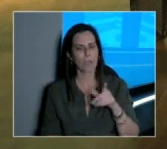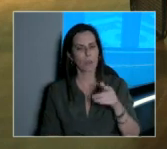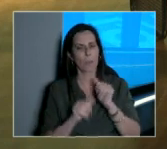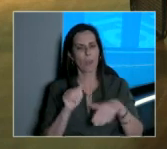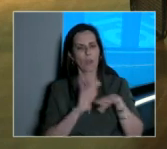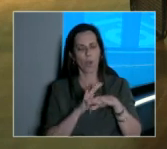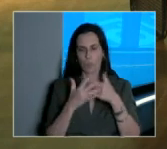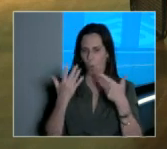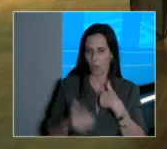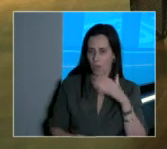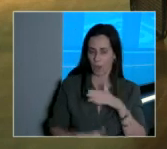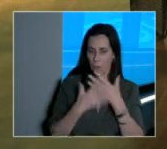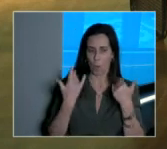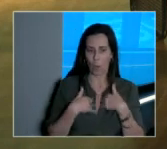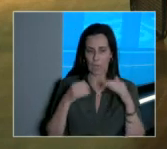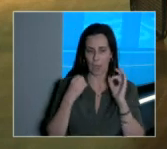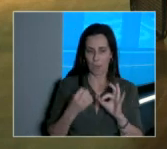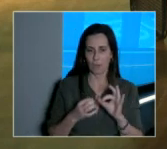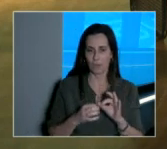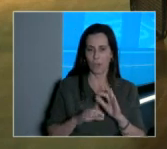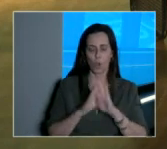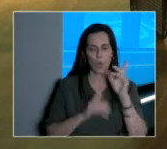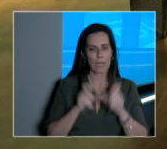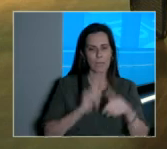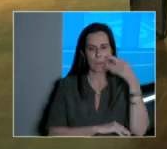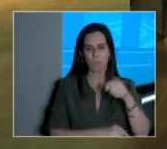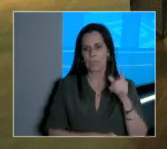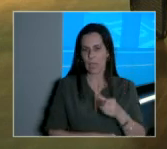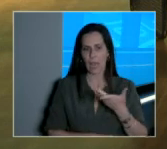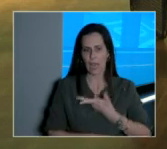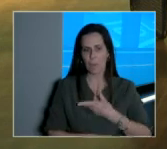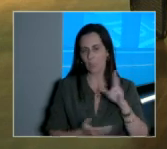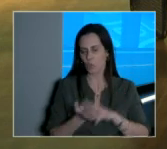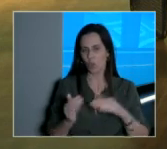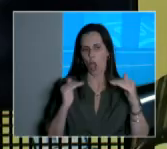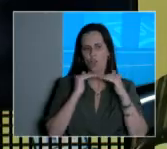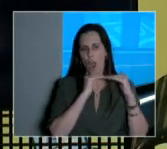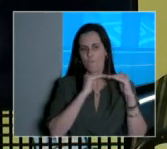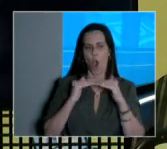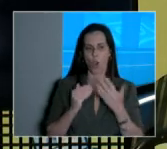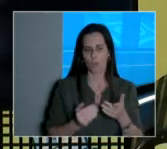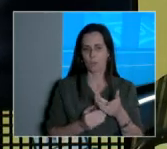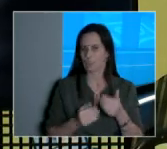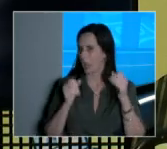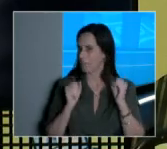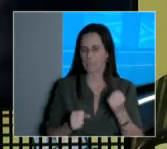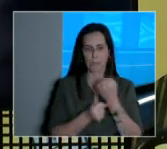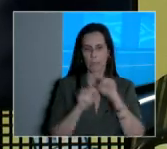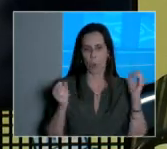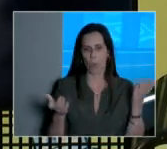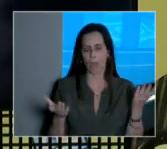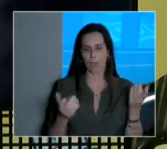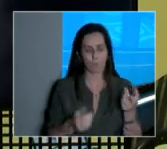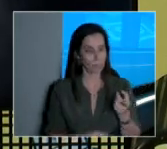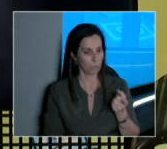הזה, הכל ברור לי, אבל גם ברור לי לגמרי שכל האזרחים במדינה צריכים לקבל את הזכויות השוות, זה א' ב' של דמוקרטיה. ומישהו